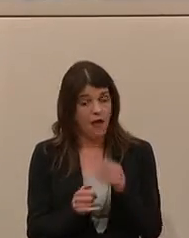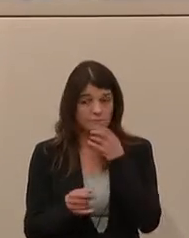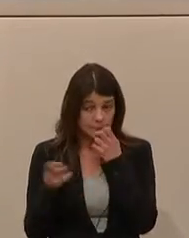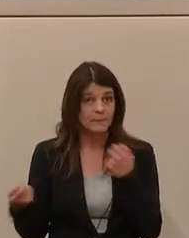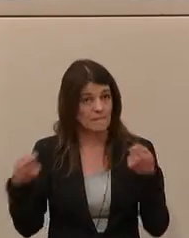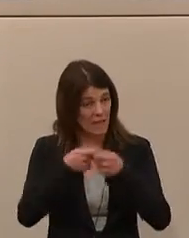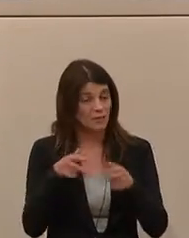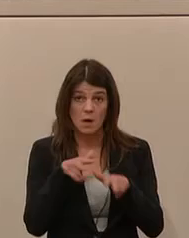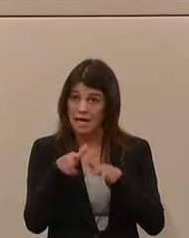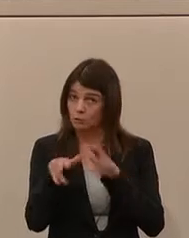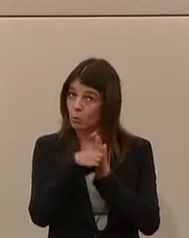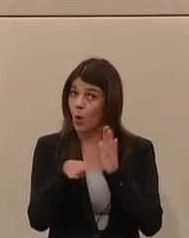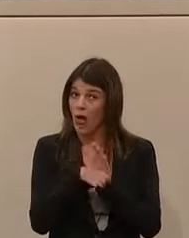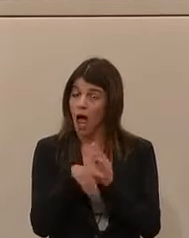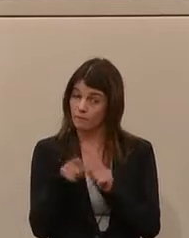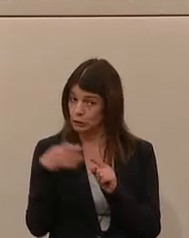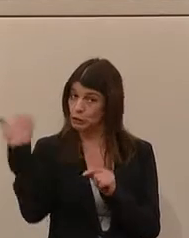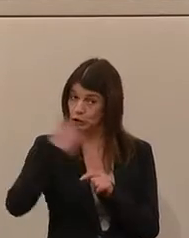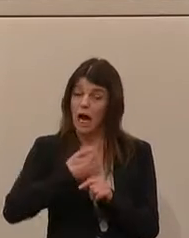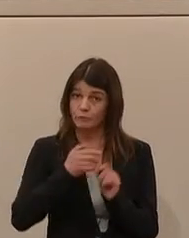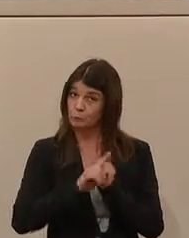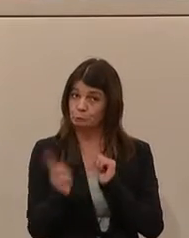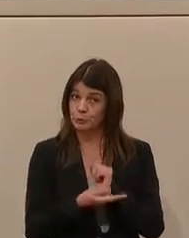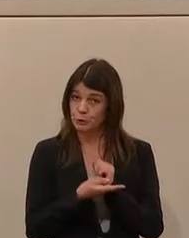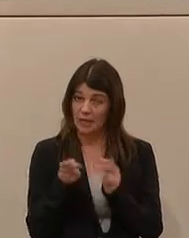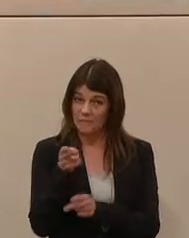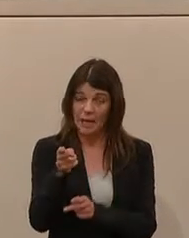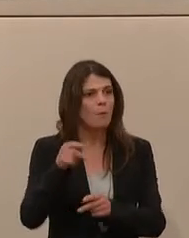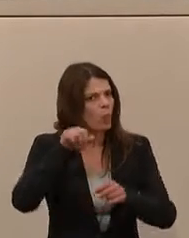zu einem durchaus auch restriktiven Budgetkurs.